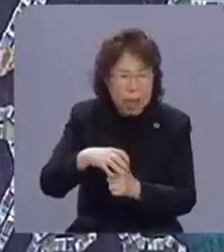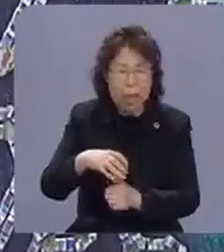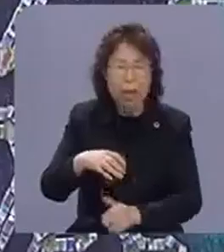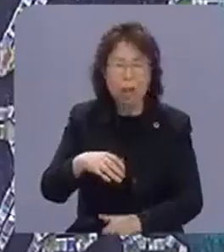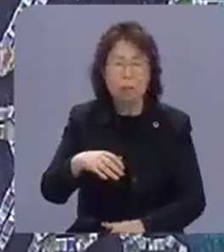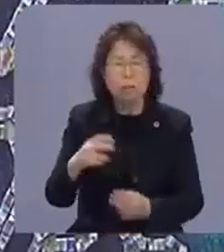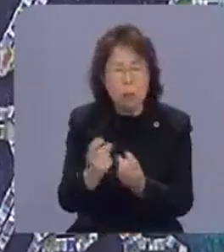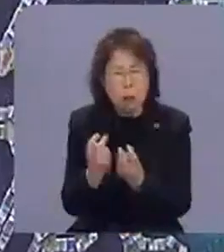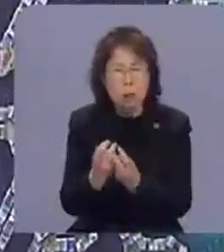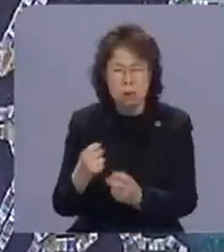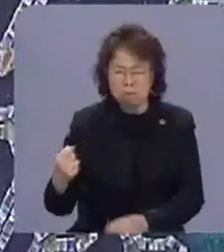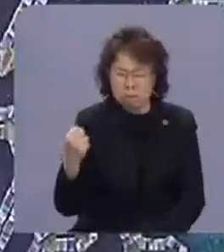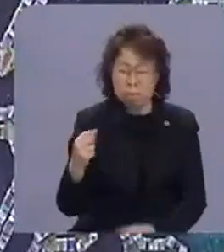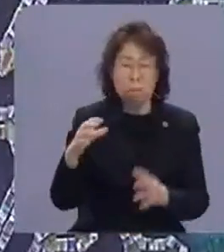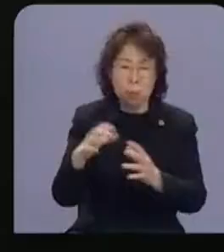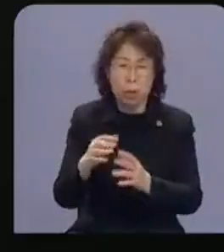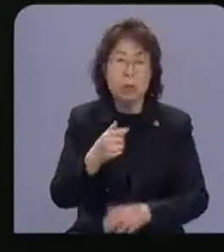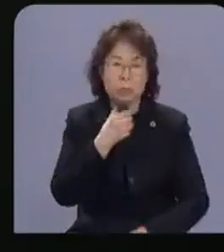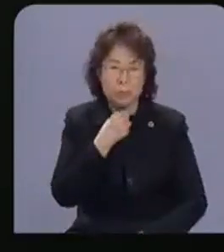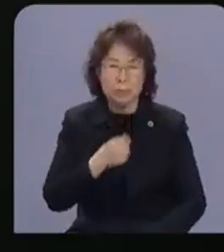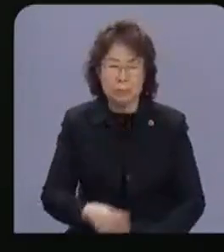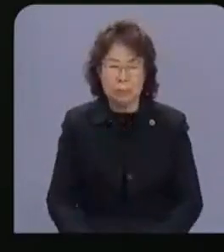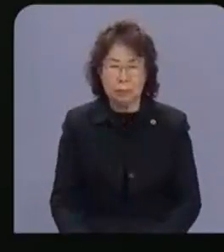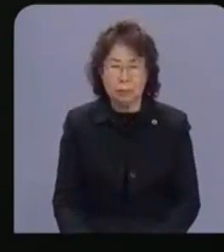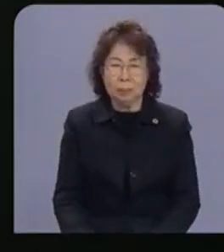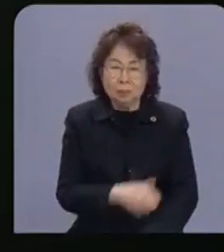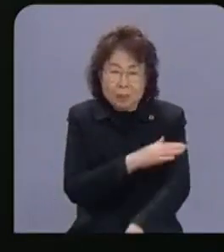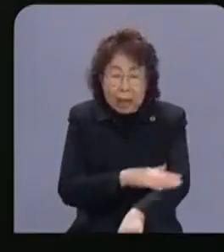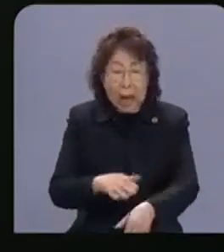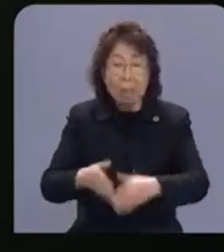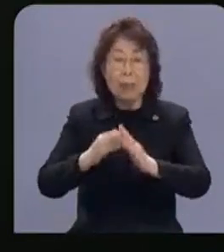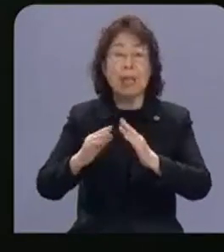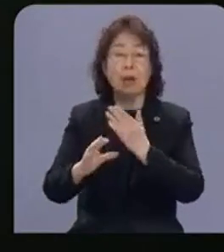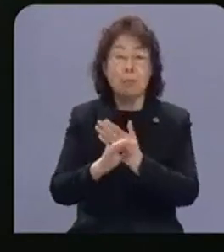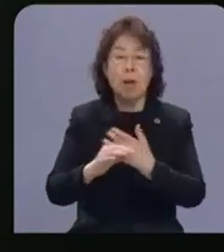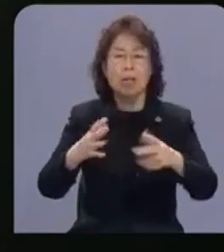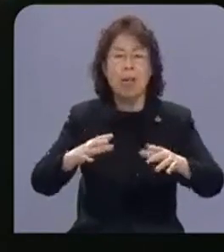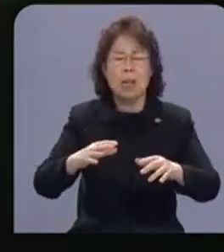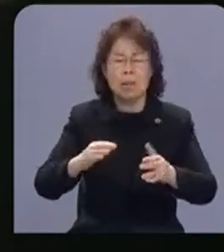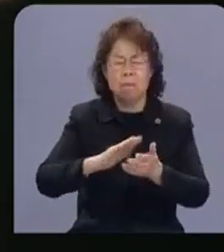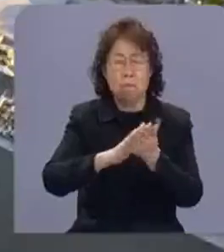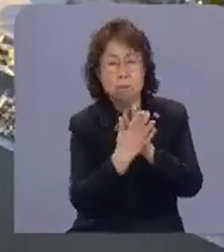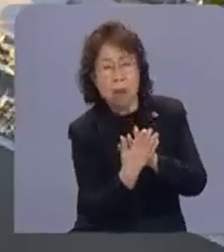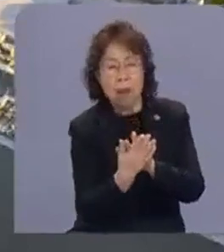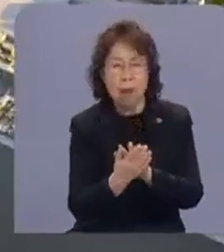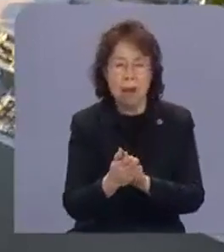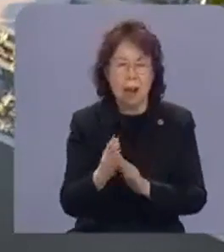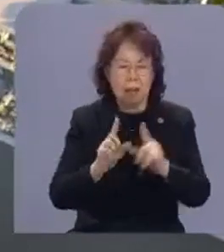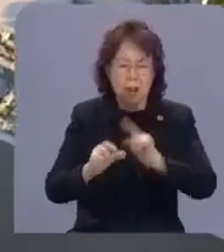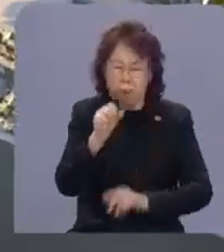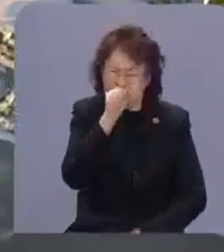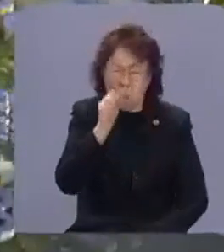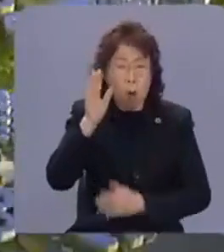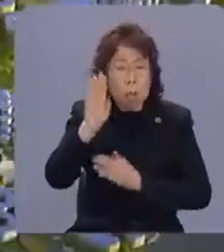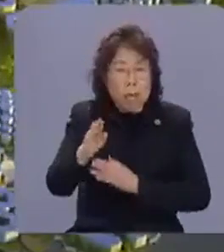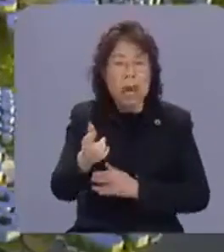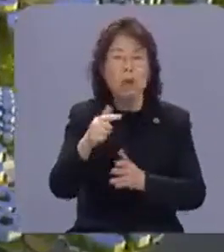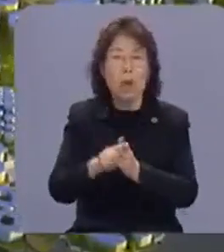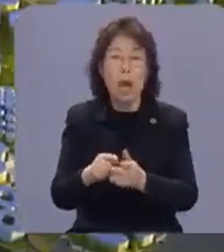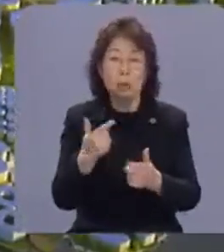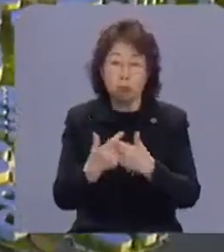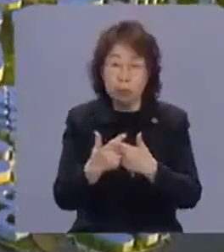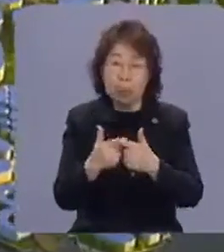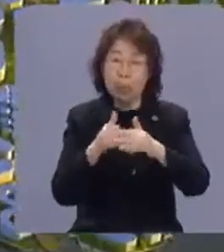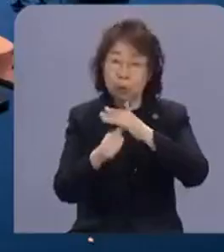마련에 힘을 보태겠습니다. 제대로 조성되면 세계의 대전환, 더 나은 미래를 향한 항해라는 부산